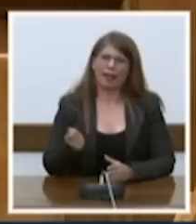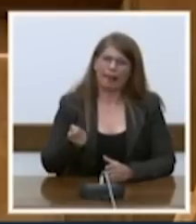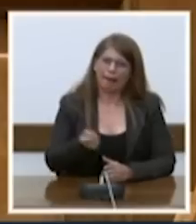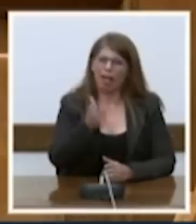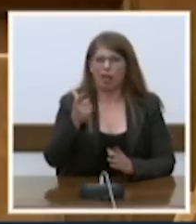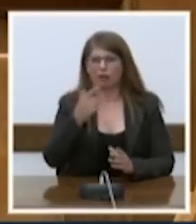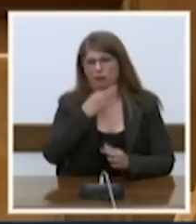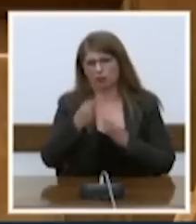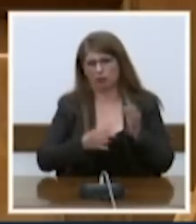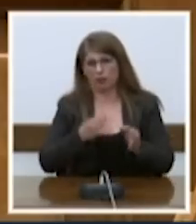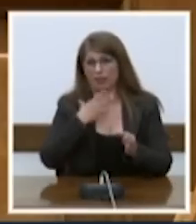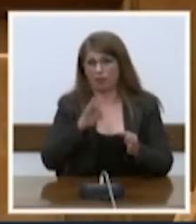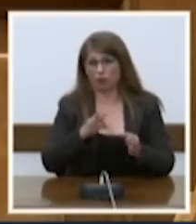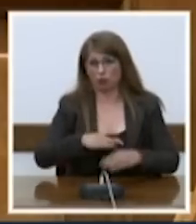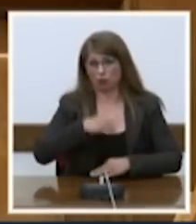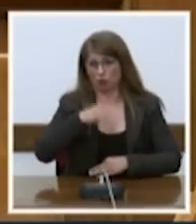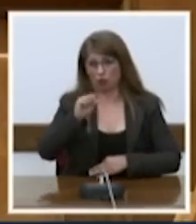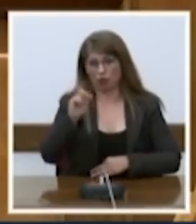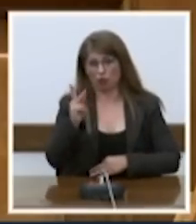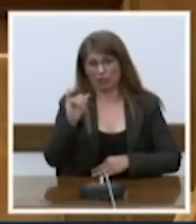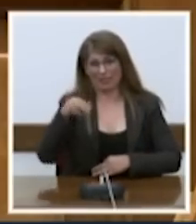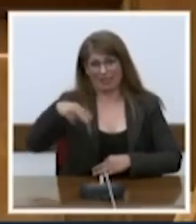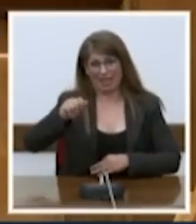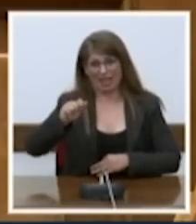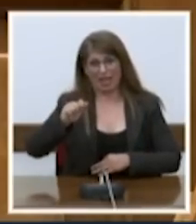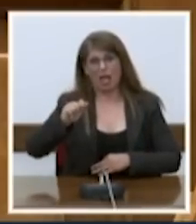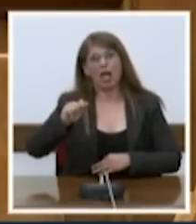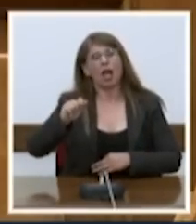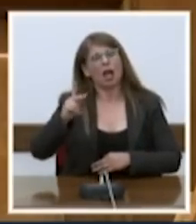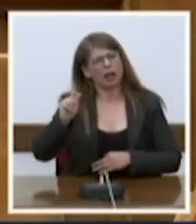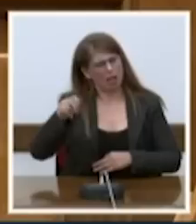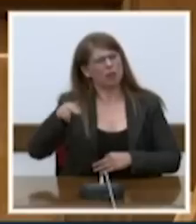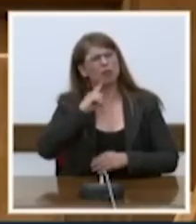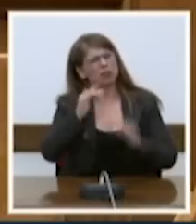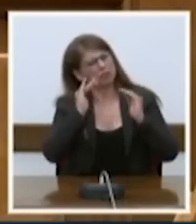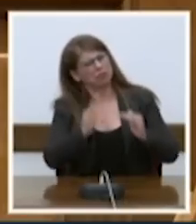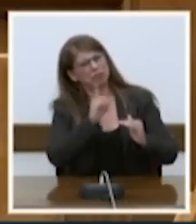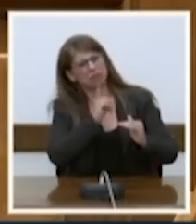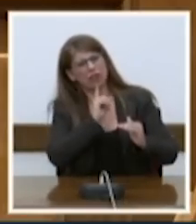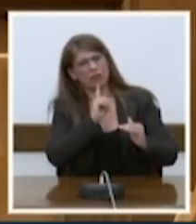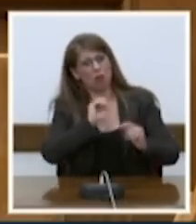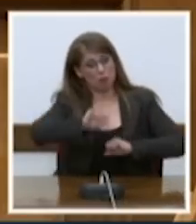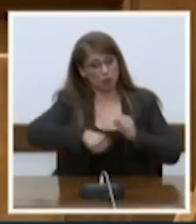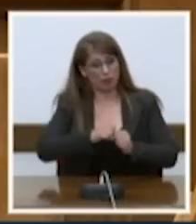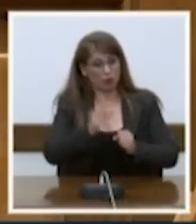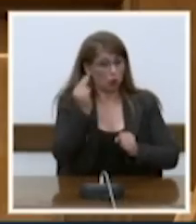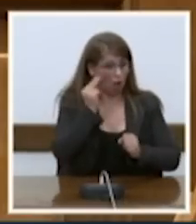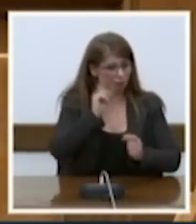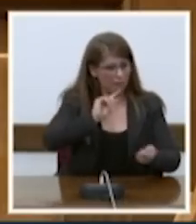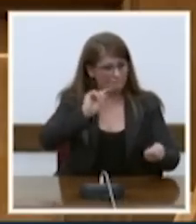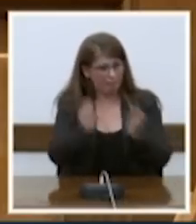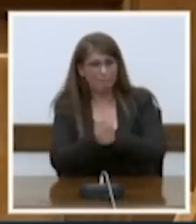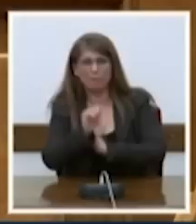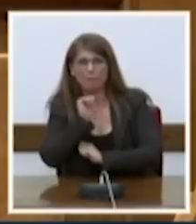και στον κύριο Σκυλακάκη νομίζω. Εσείς όμως το χαβά σας προσπαθείτε να κάνετε το άσπρο μαύρο για να